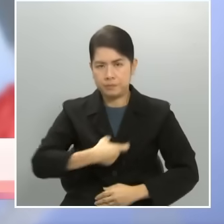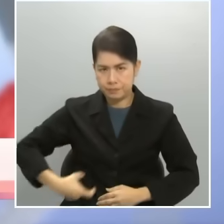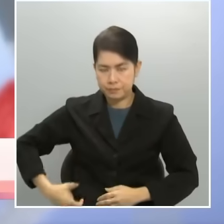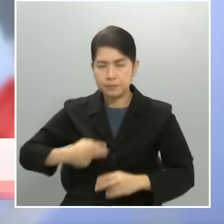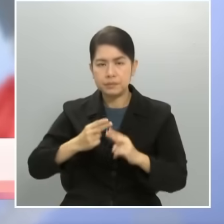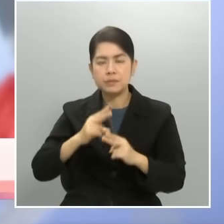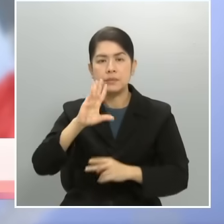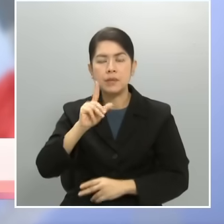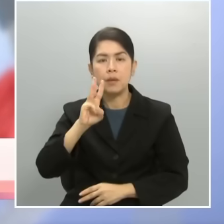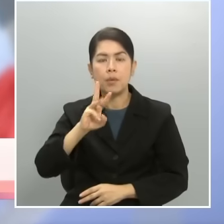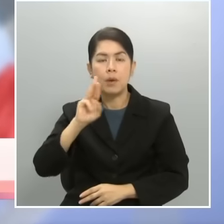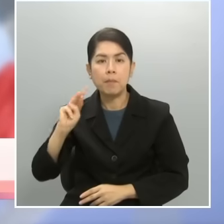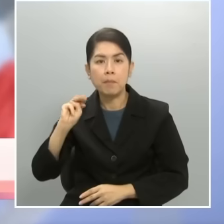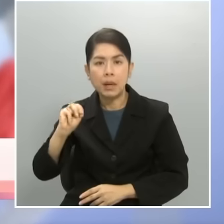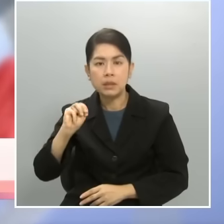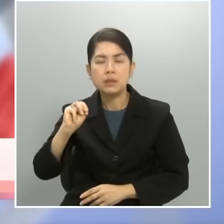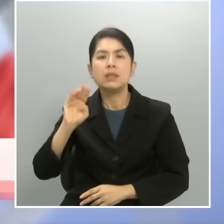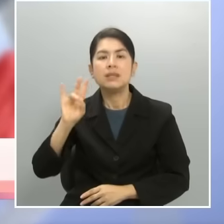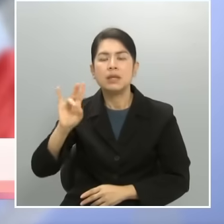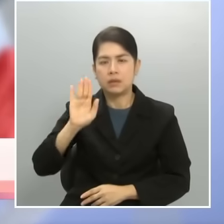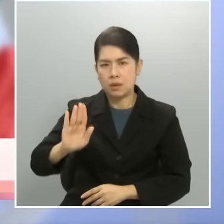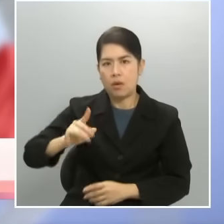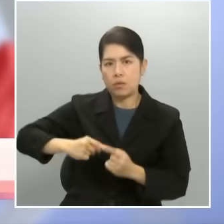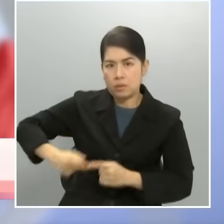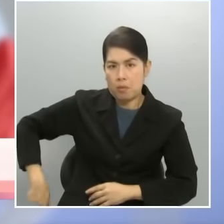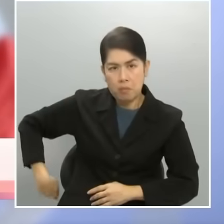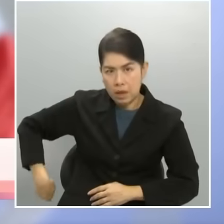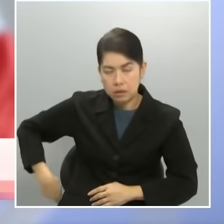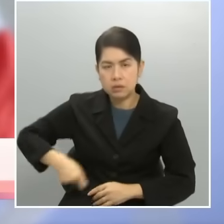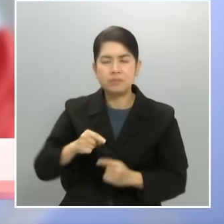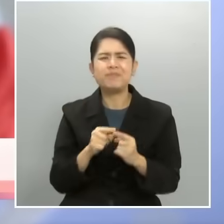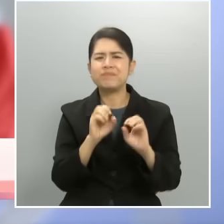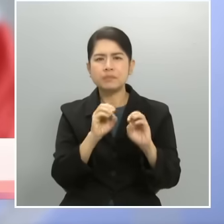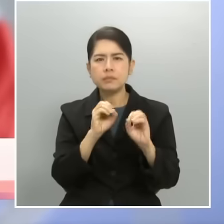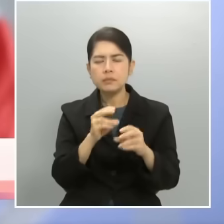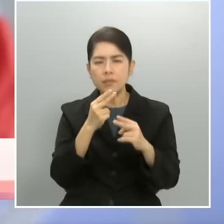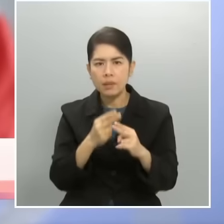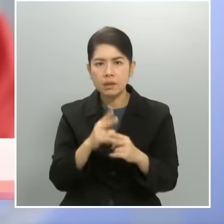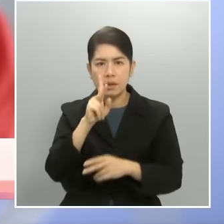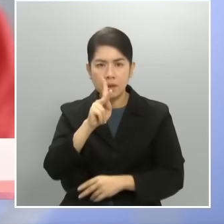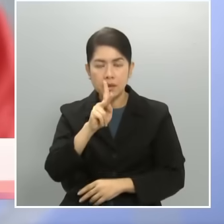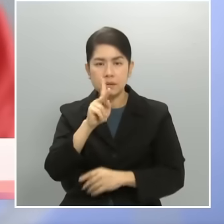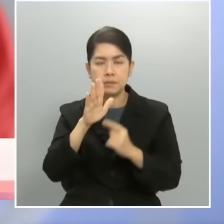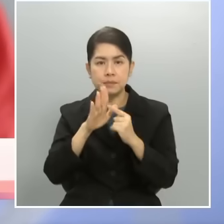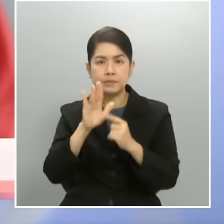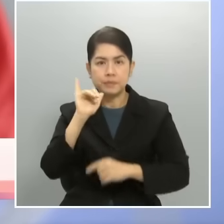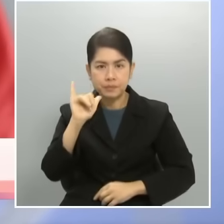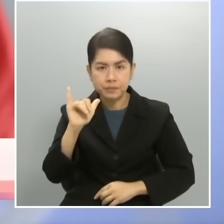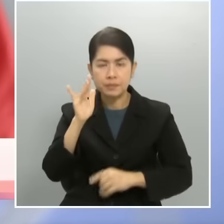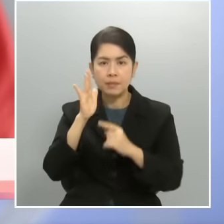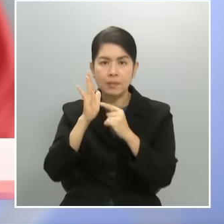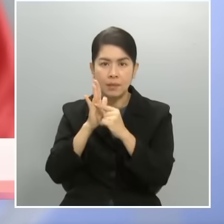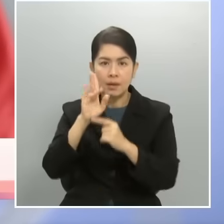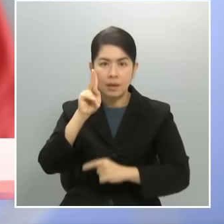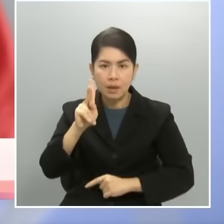ไม่มีอาจารย์ชื่อกายแก้วว่าอย่างนั้นนะฮะส่วนภาพฝาผนัง